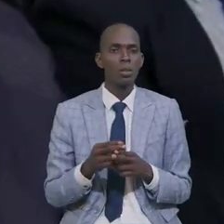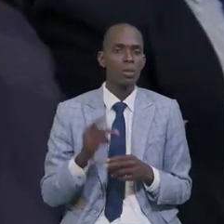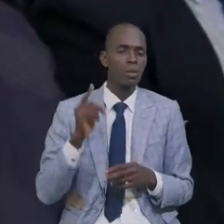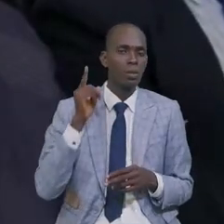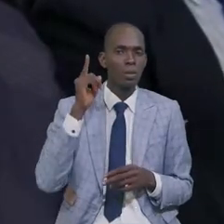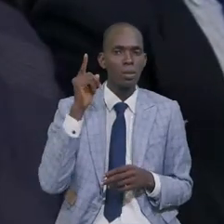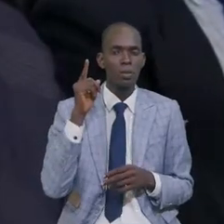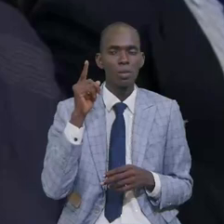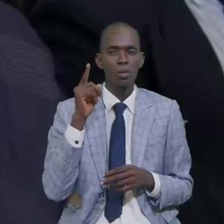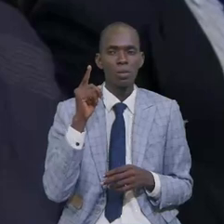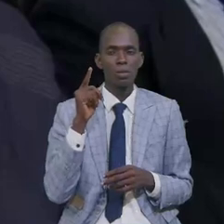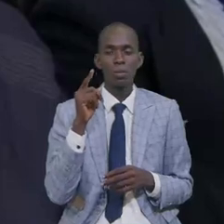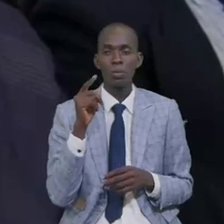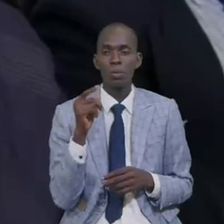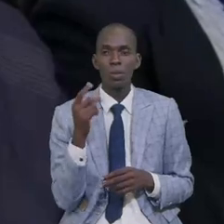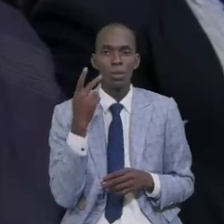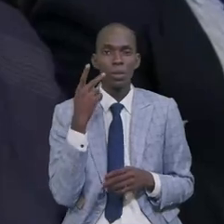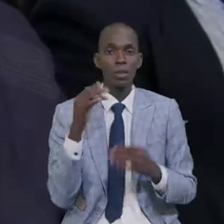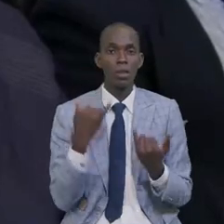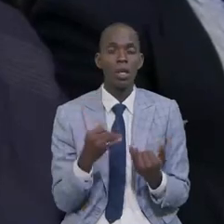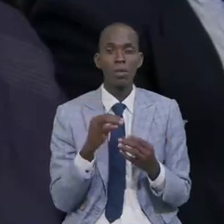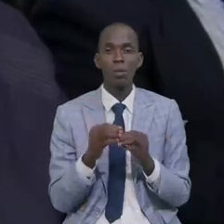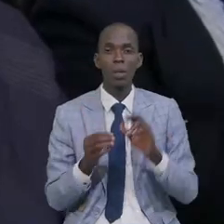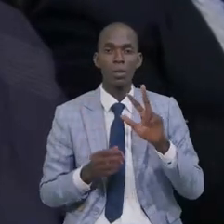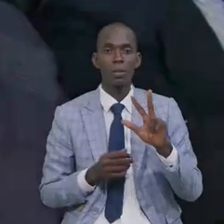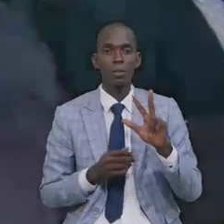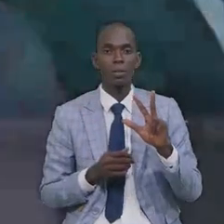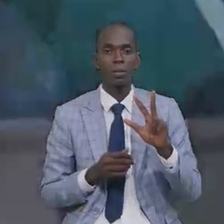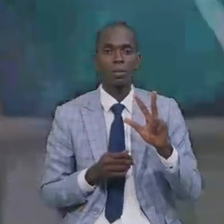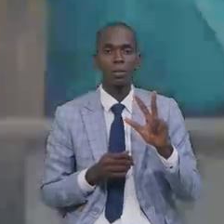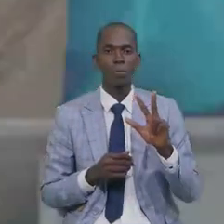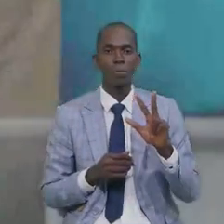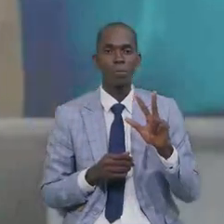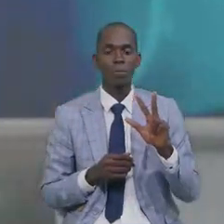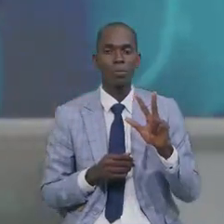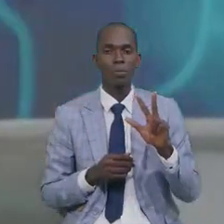voies, roi des saints. Troisième élément maintenant,